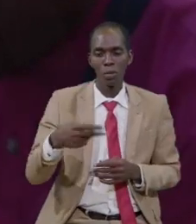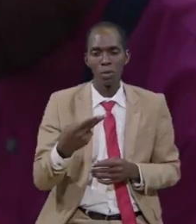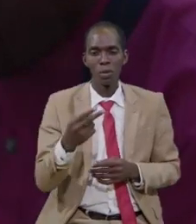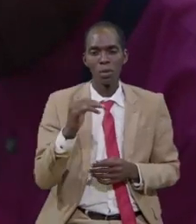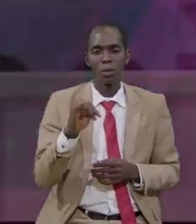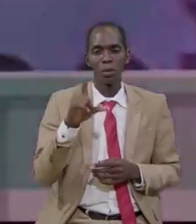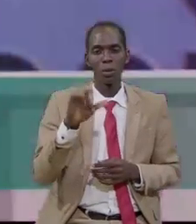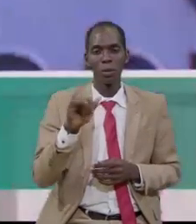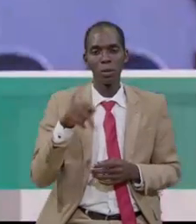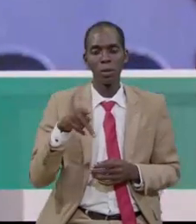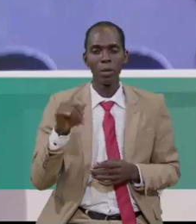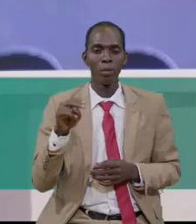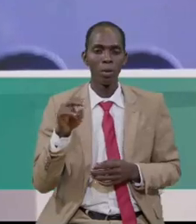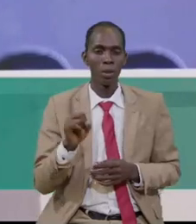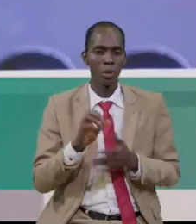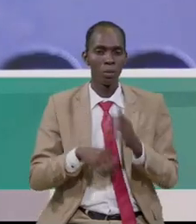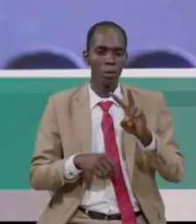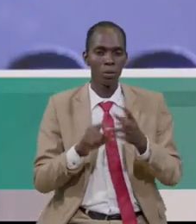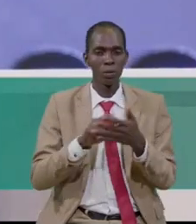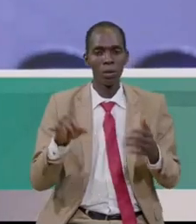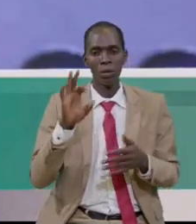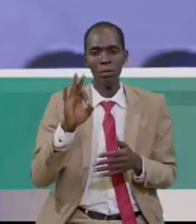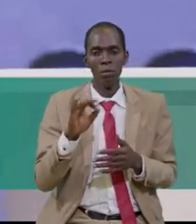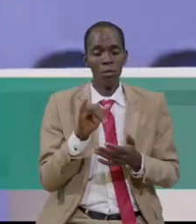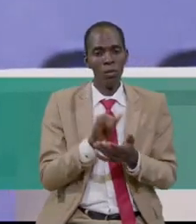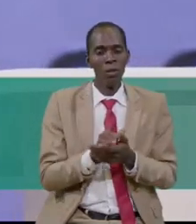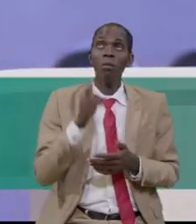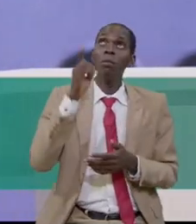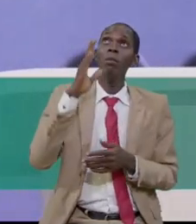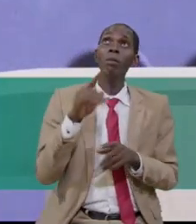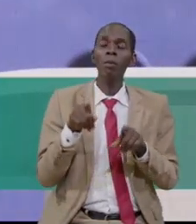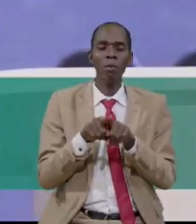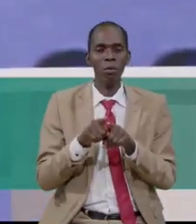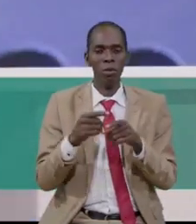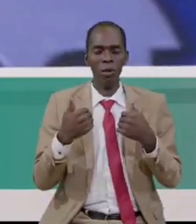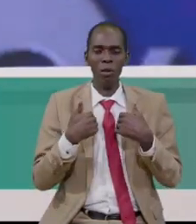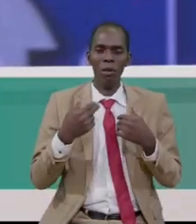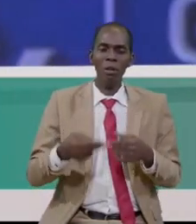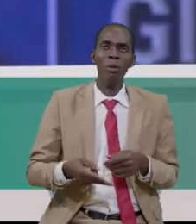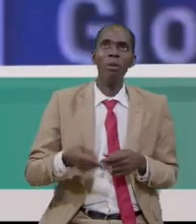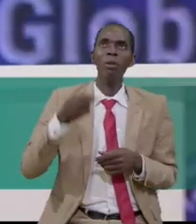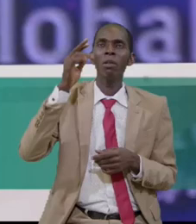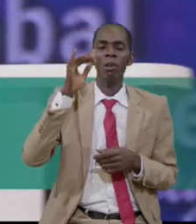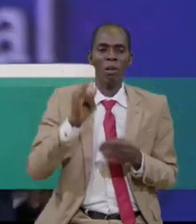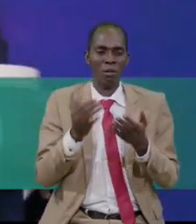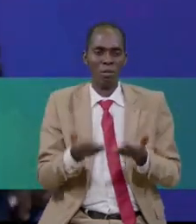verset 9, Philippiens 2, 9. Philippiens 2, c'est pourquoi Dieu l'a